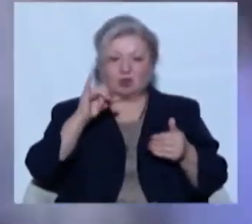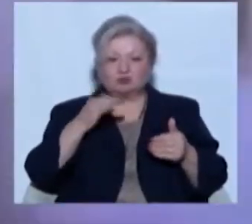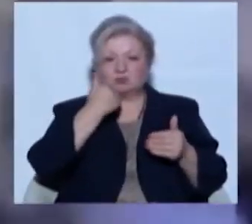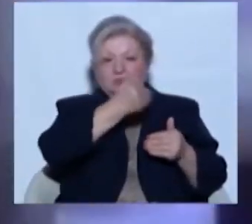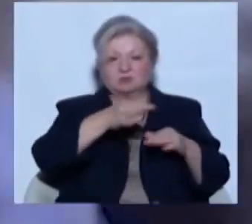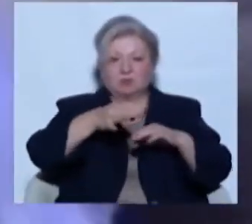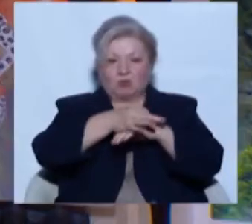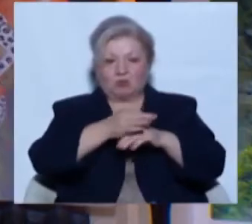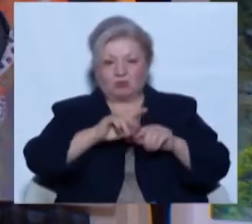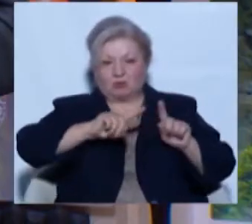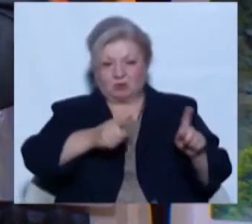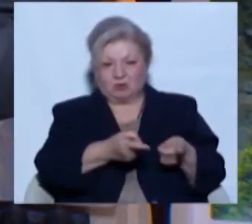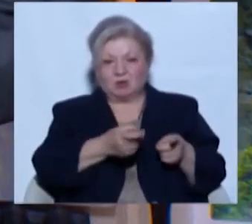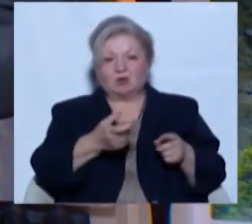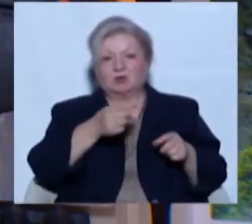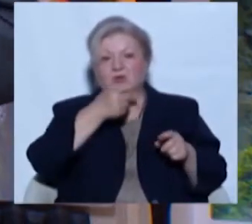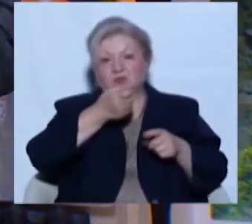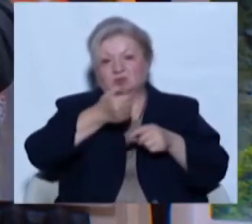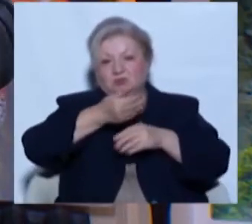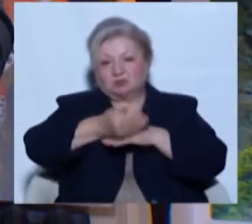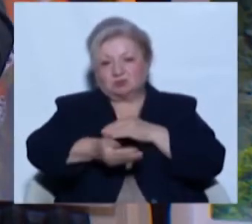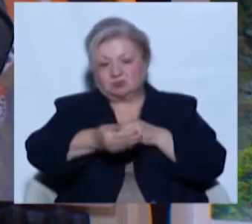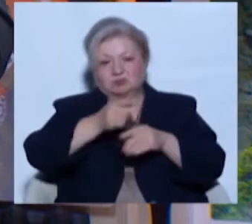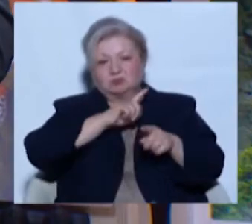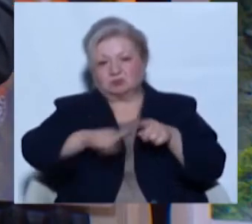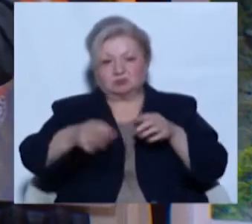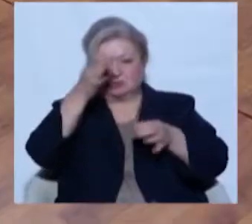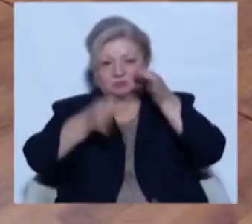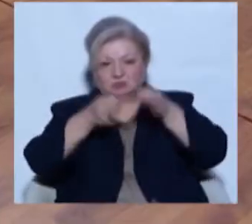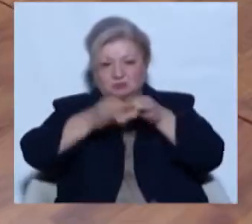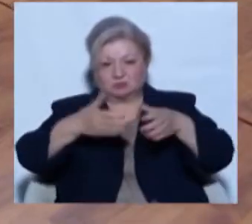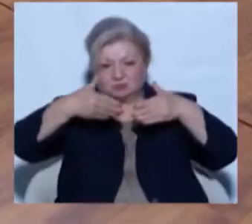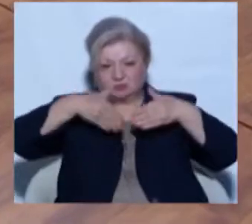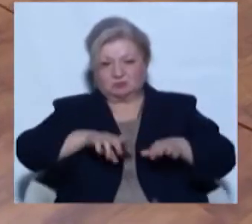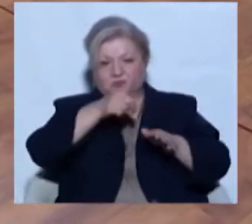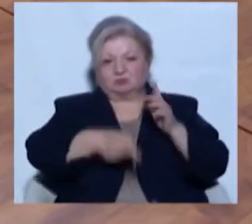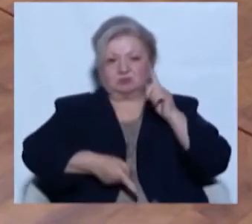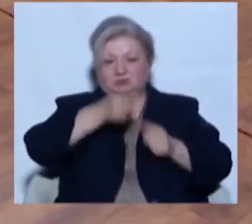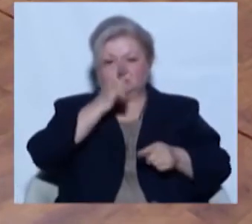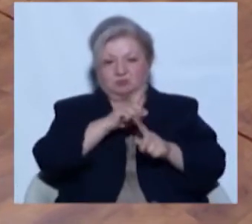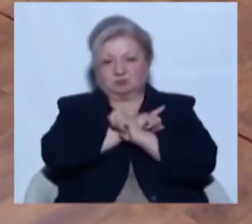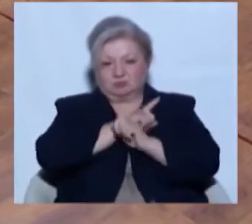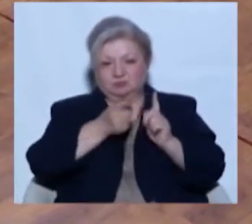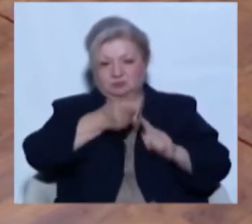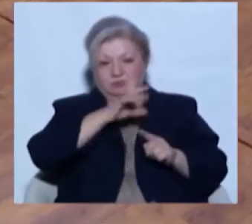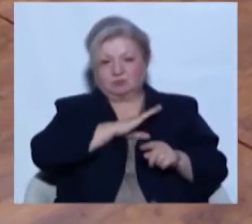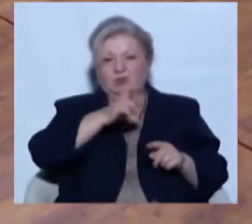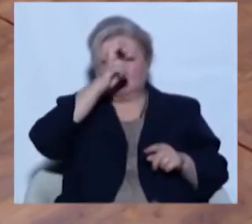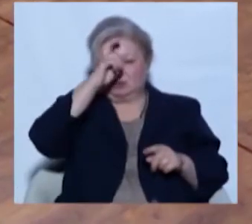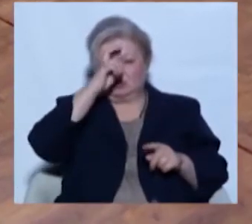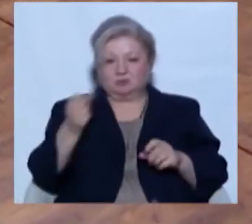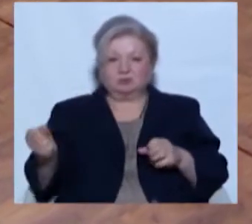დააპატიმრეს. Ძალიან ცოტა ხნის შემდეგ სწრაფად გაიმართა სასამართლო, ისინი სიკვდილით დასაჯეს და ხელისუფლების